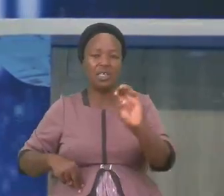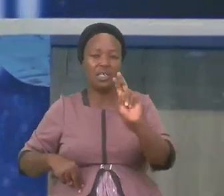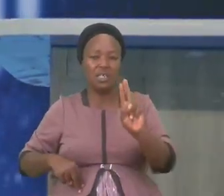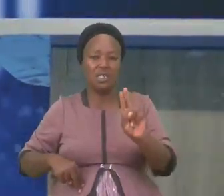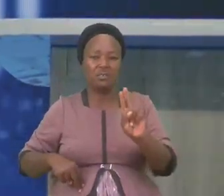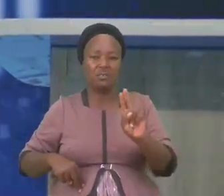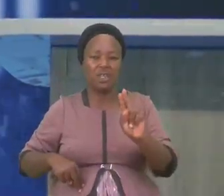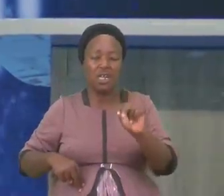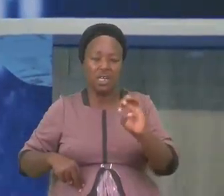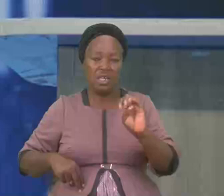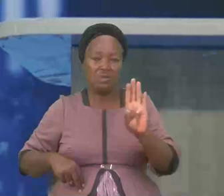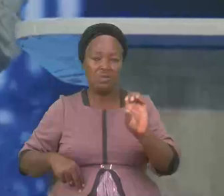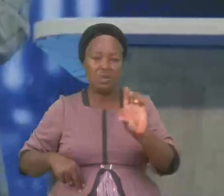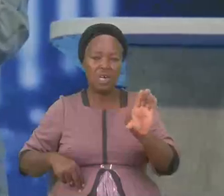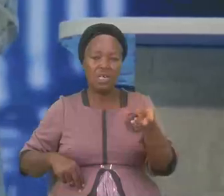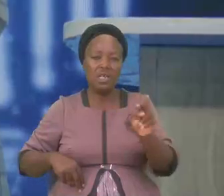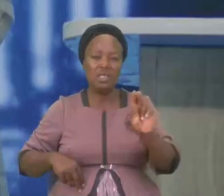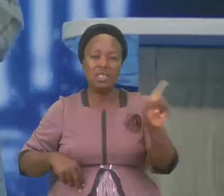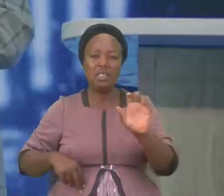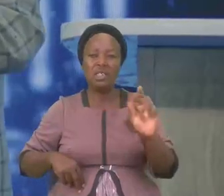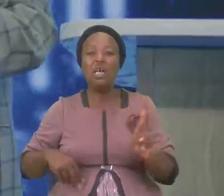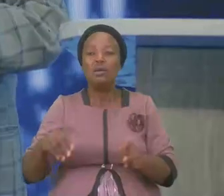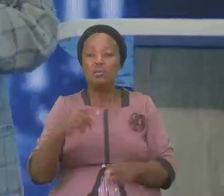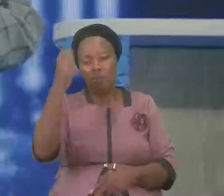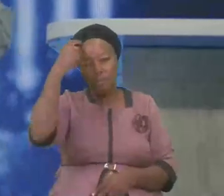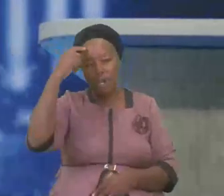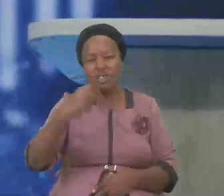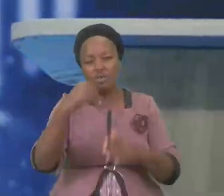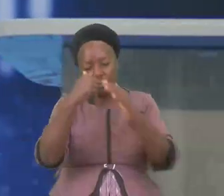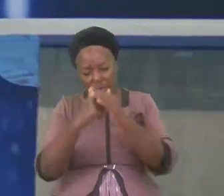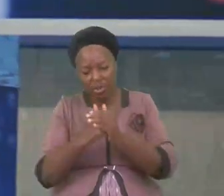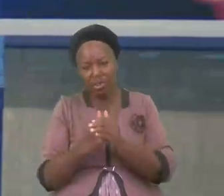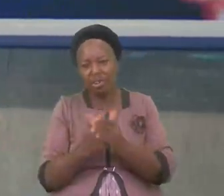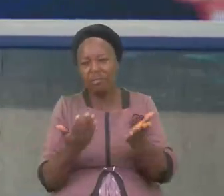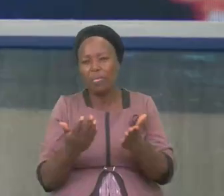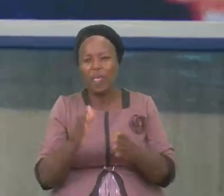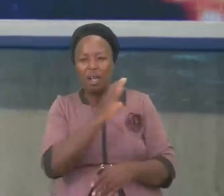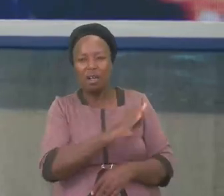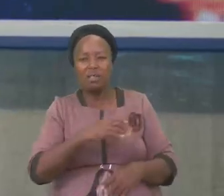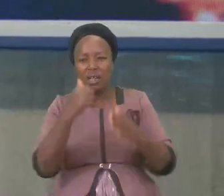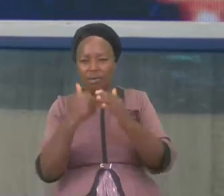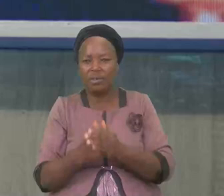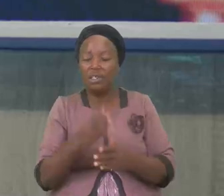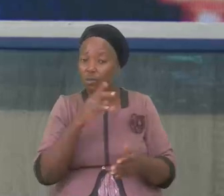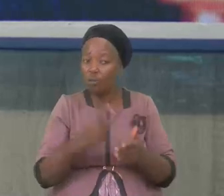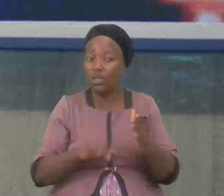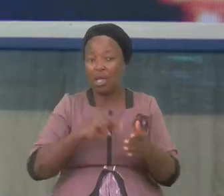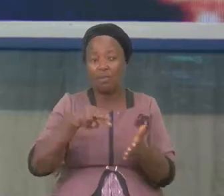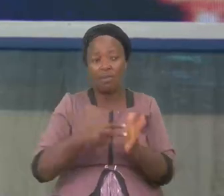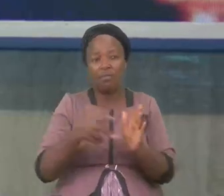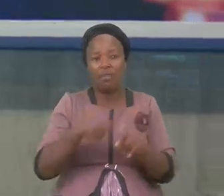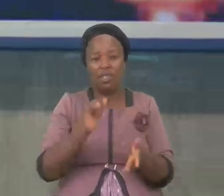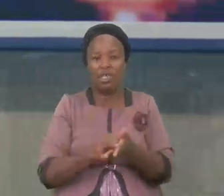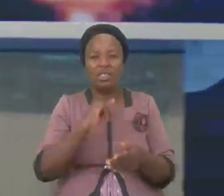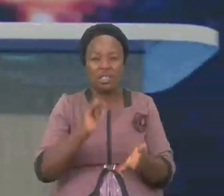le cerveau, laver le cœur, pour les laver l'esprit, laver leur caractère. Ce que je veux dire,